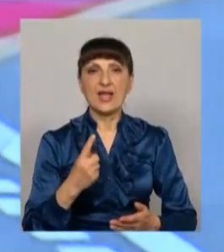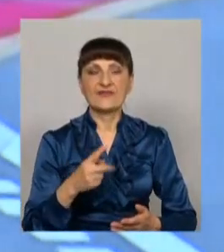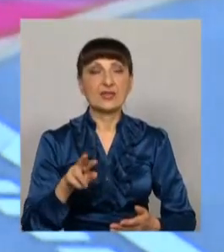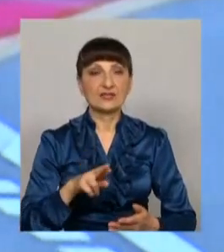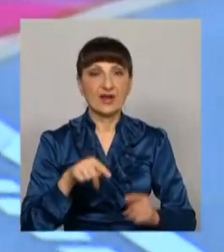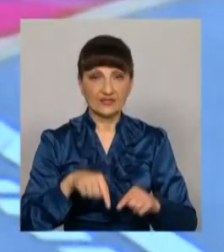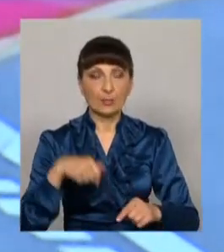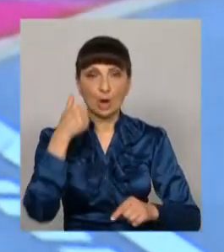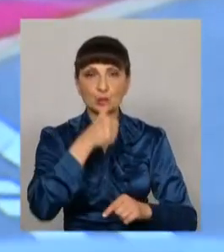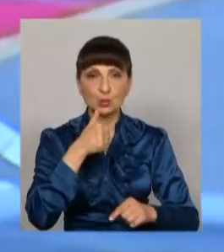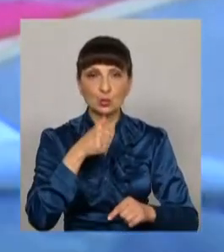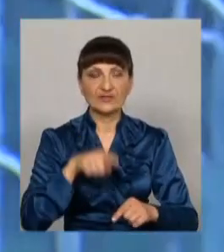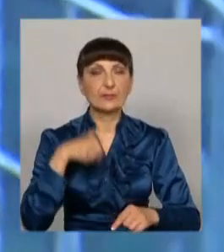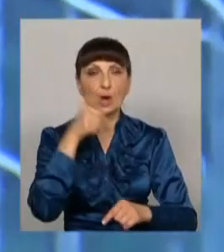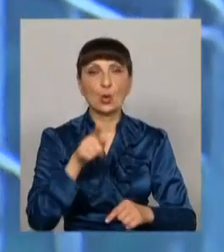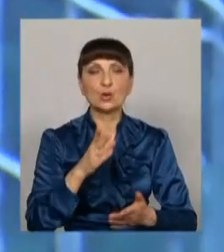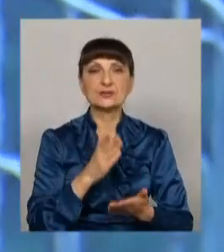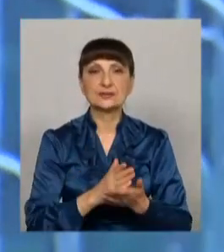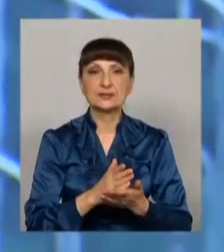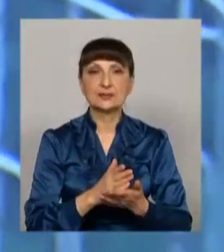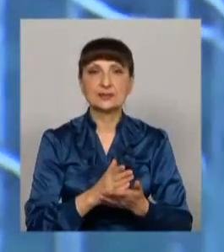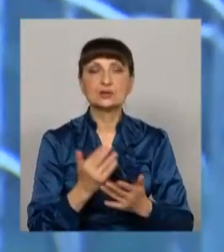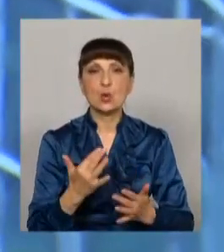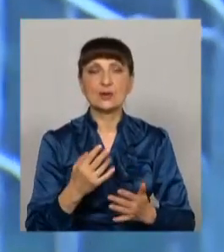на 1 января текущего года. В этом году он применяется